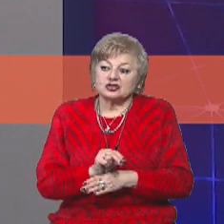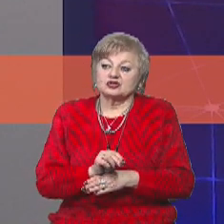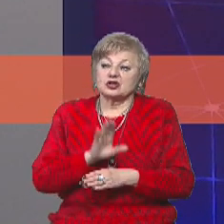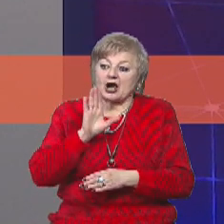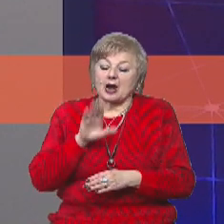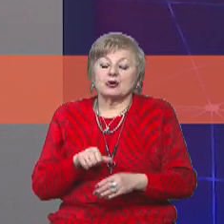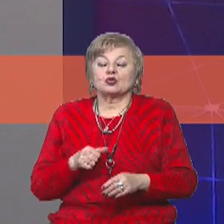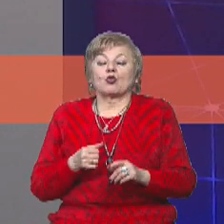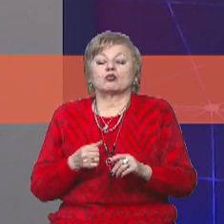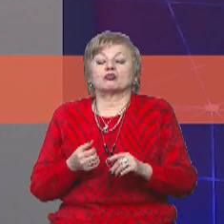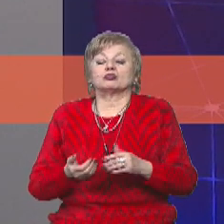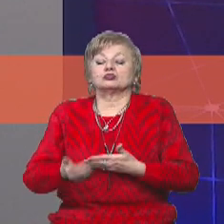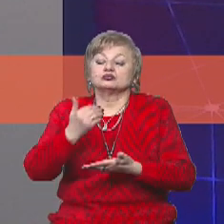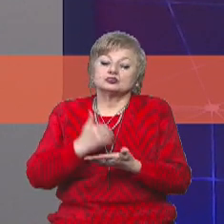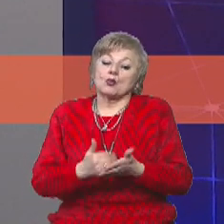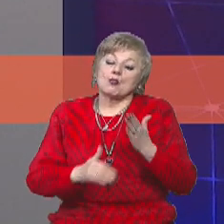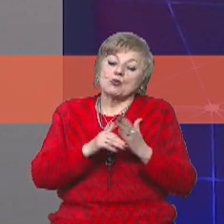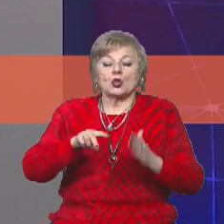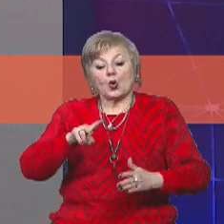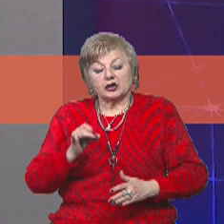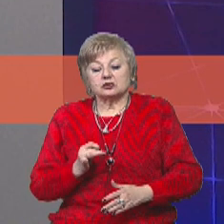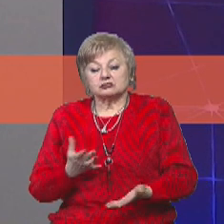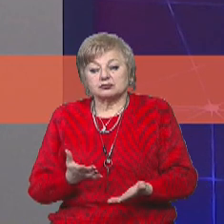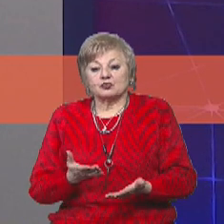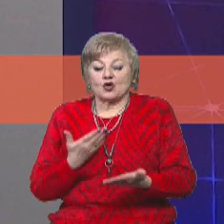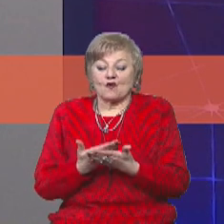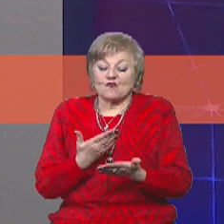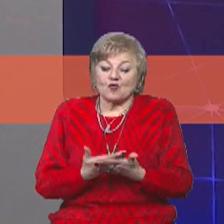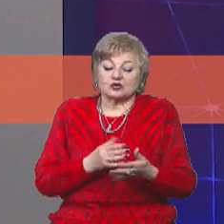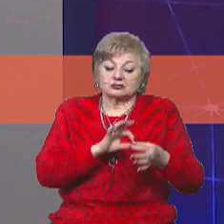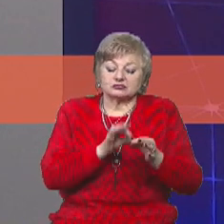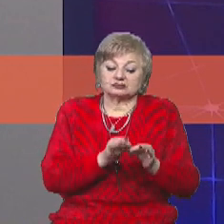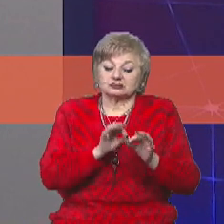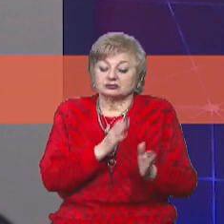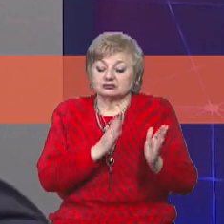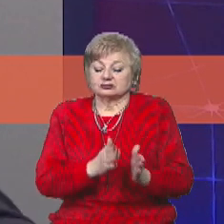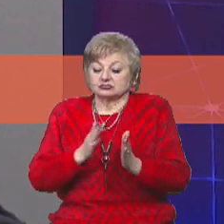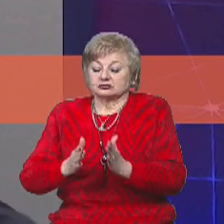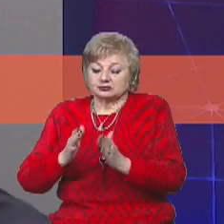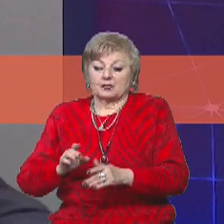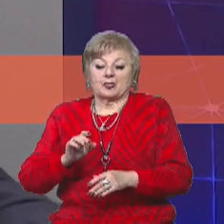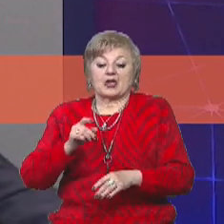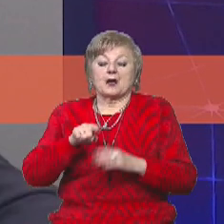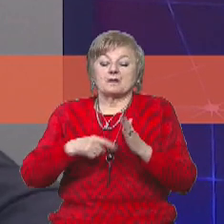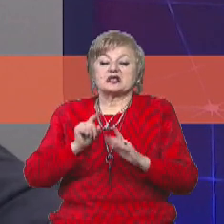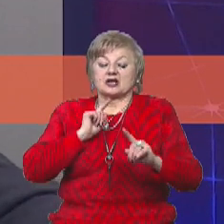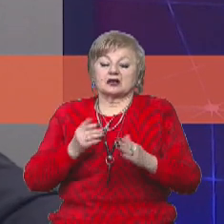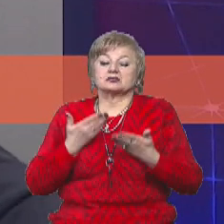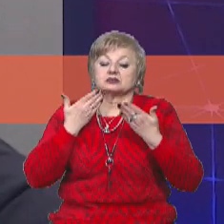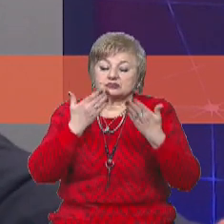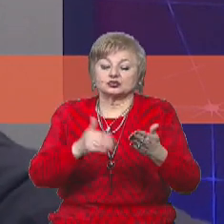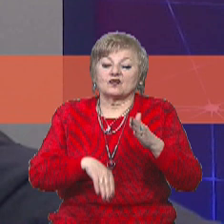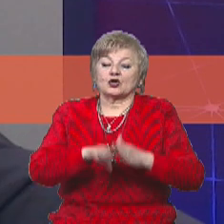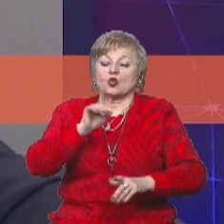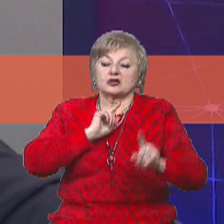заміряти контрольно, чи допомогло. Тому оці всі заходи, там, звернення міської ради до Верховної